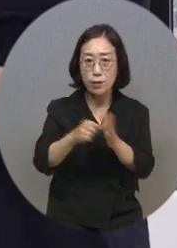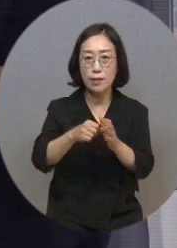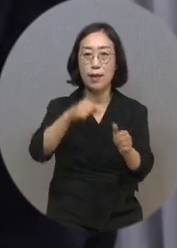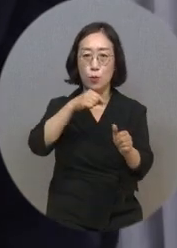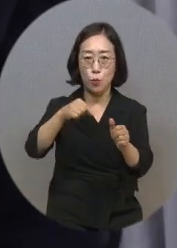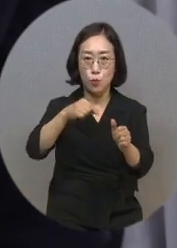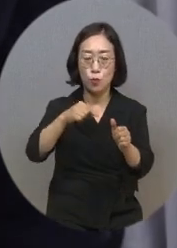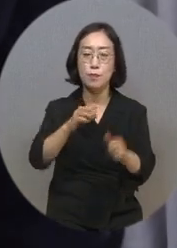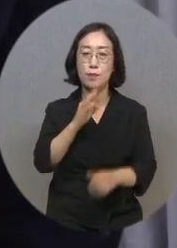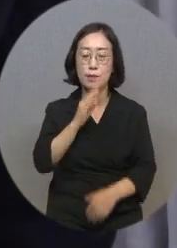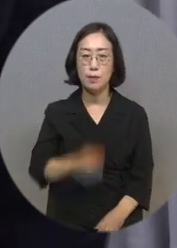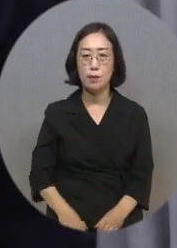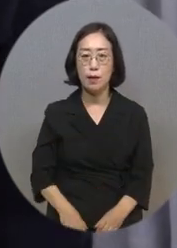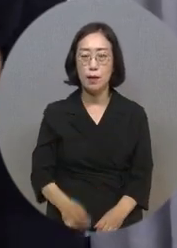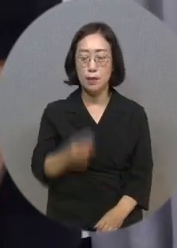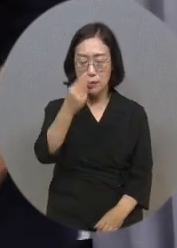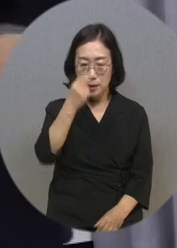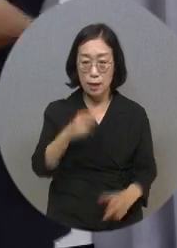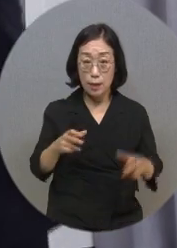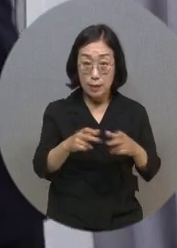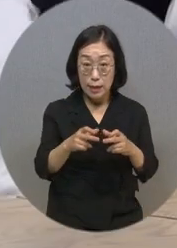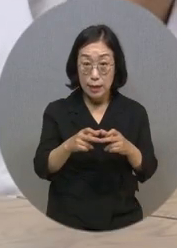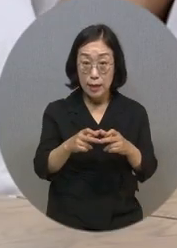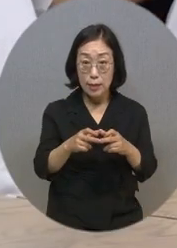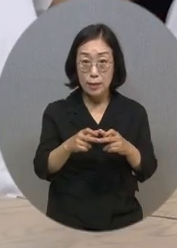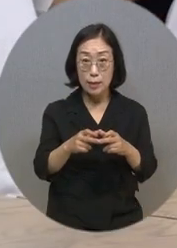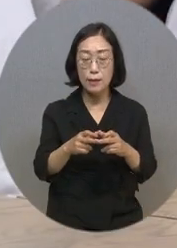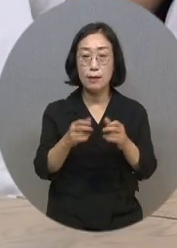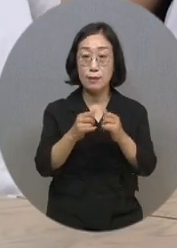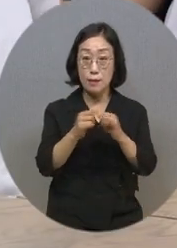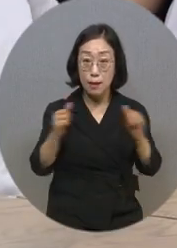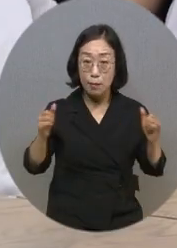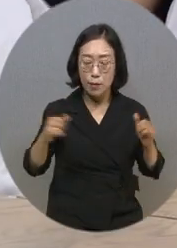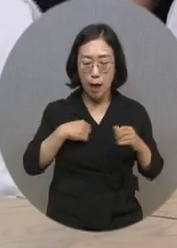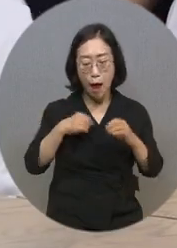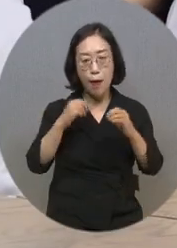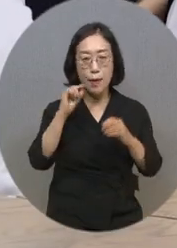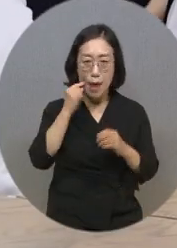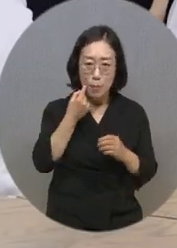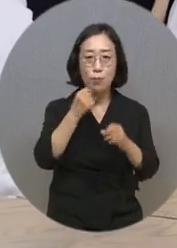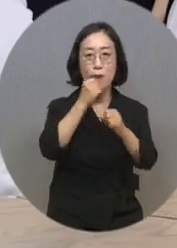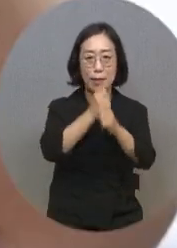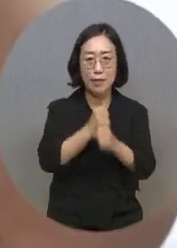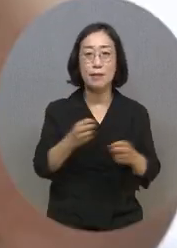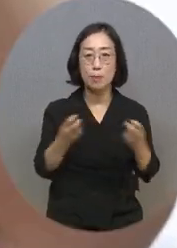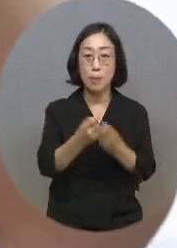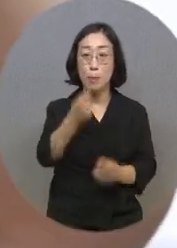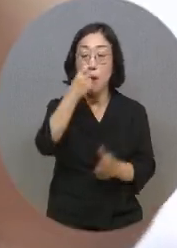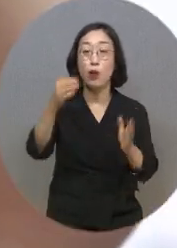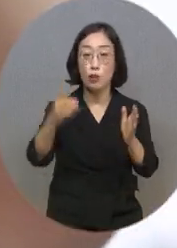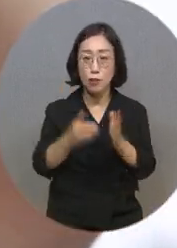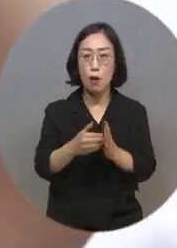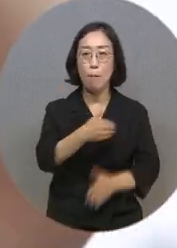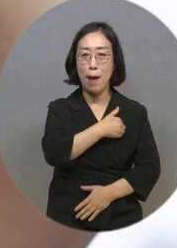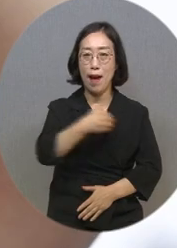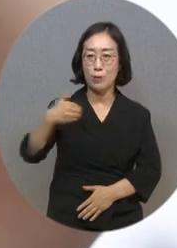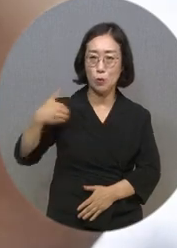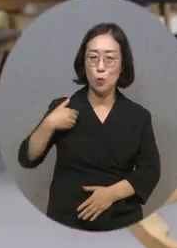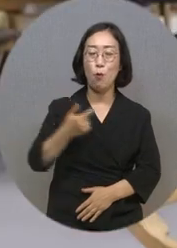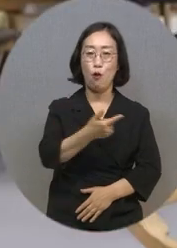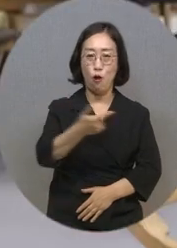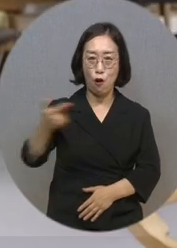프로그램입니다. 시각장애인 참여자들은 자신을 꾸밀 수 있는 방법을 알게 되었다며 만족도가 굉장히